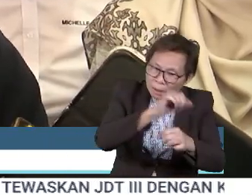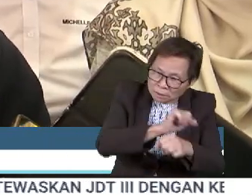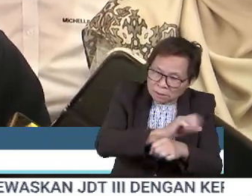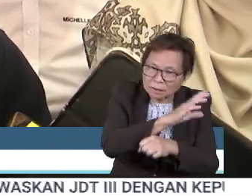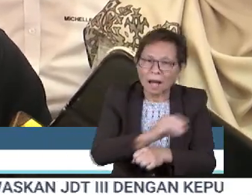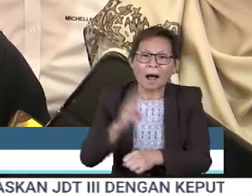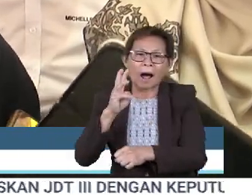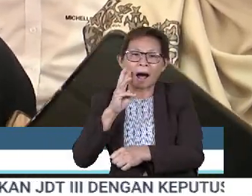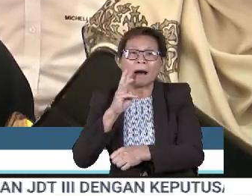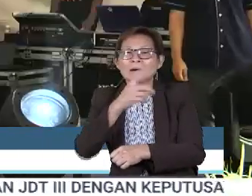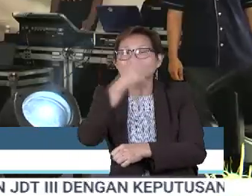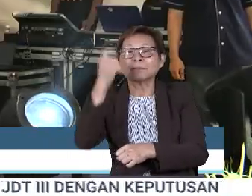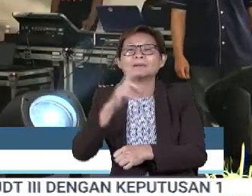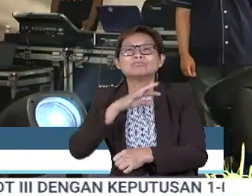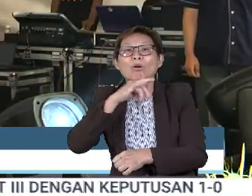bekalan akibat pencemaran.